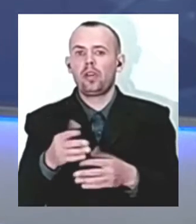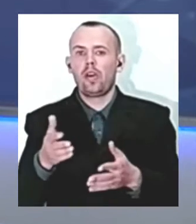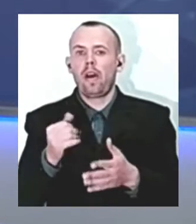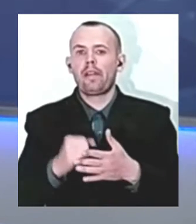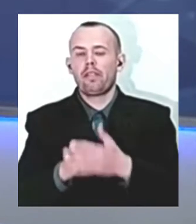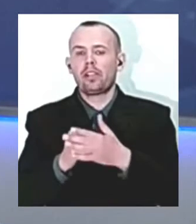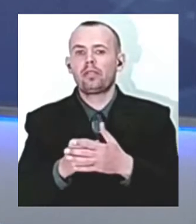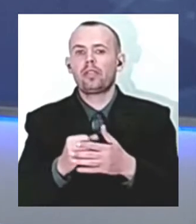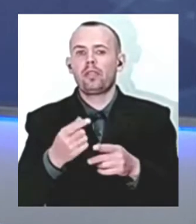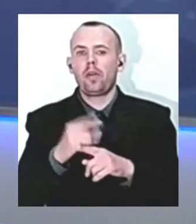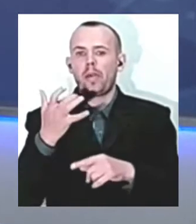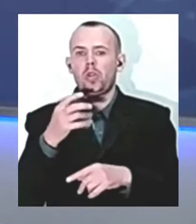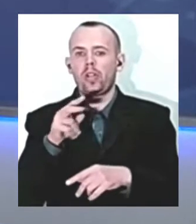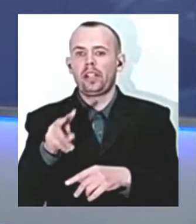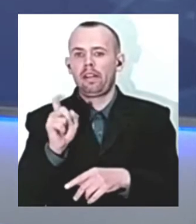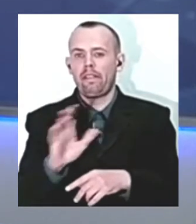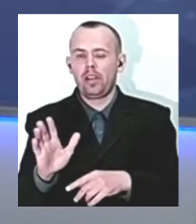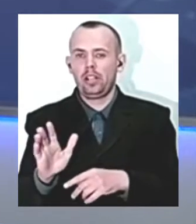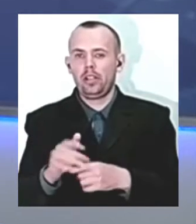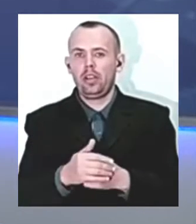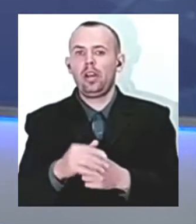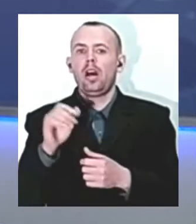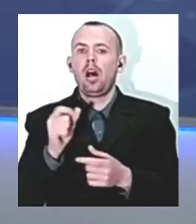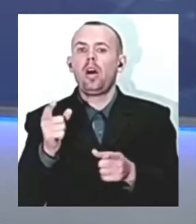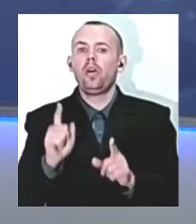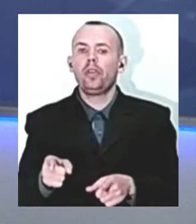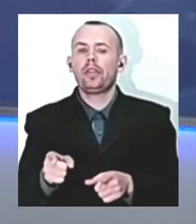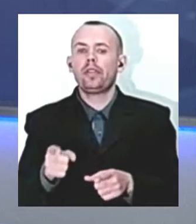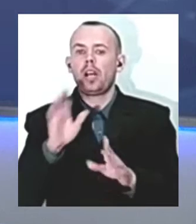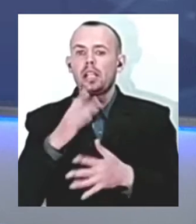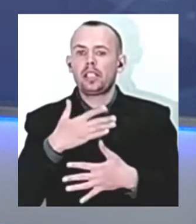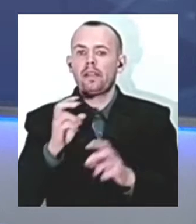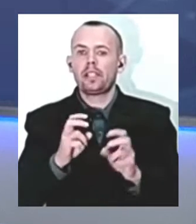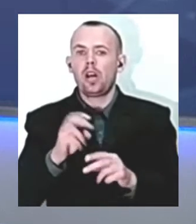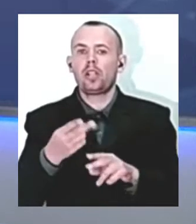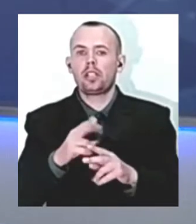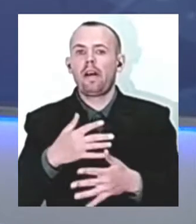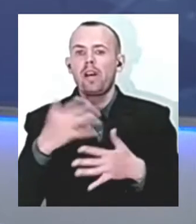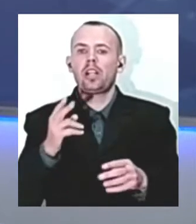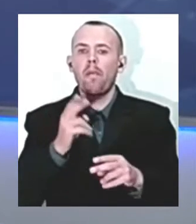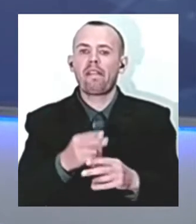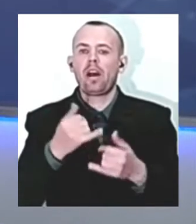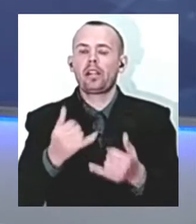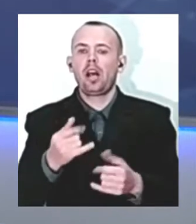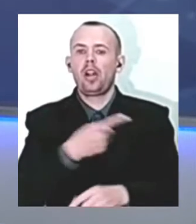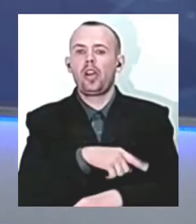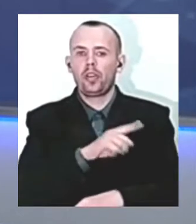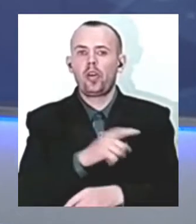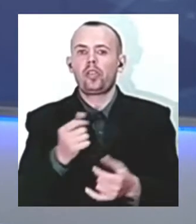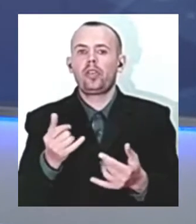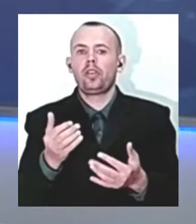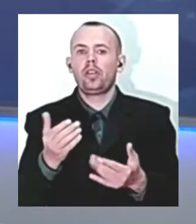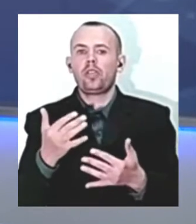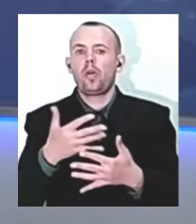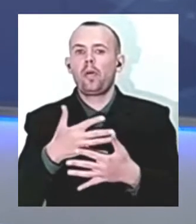літрів в хвилину. Дійсно, ну, киснева станція – це велика перевага для лікарень, оскільки вони в більшій мірі